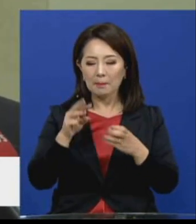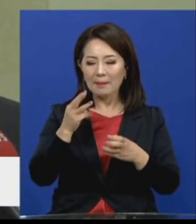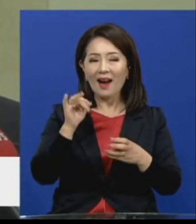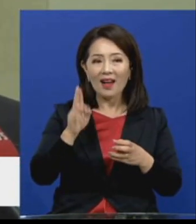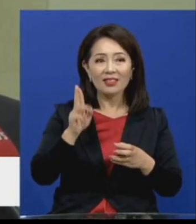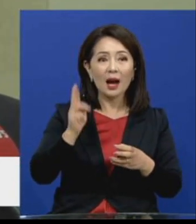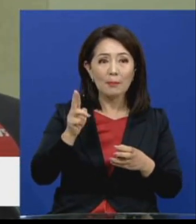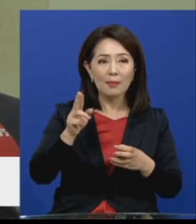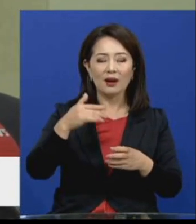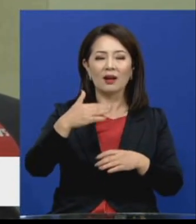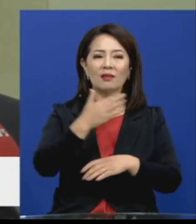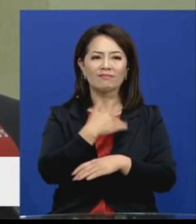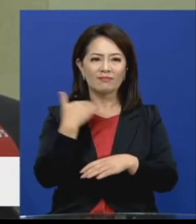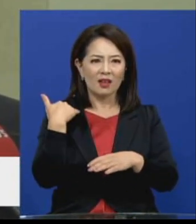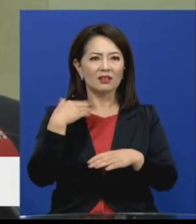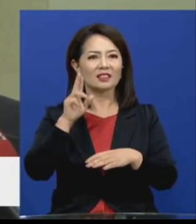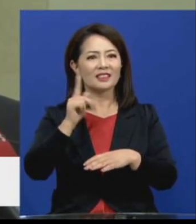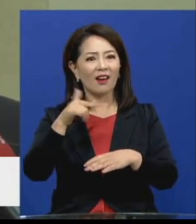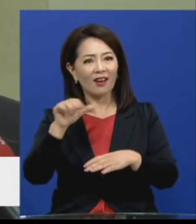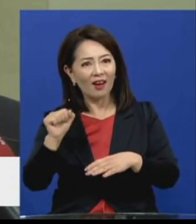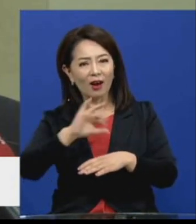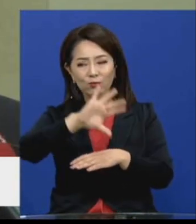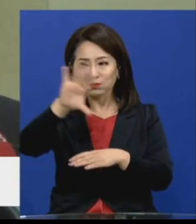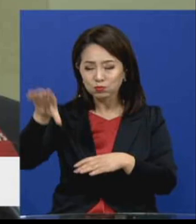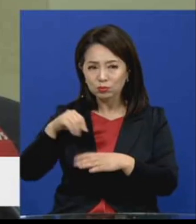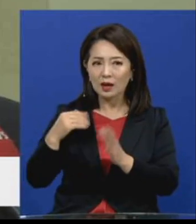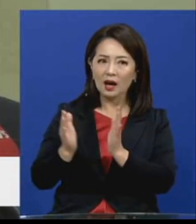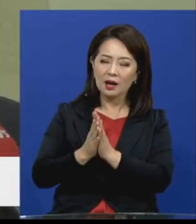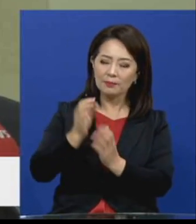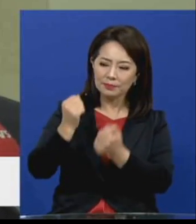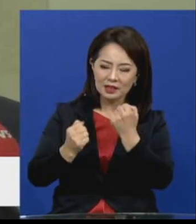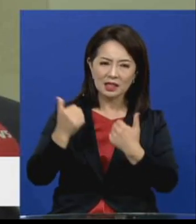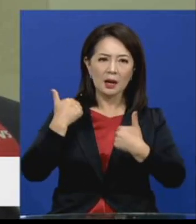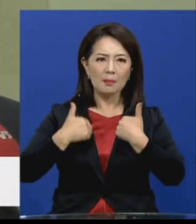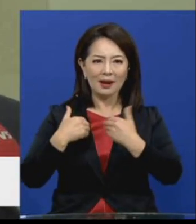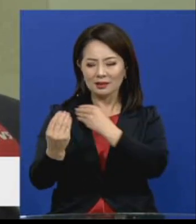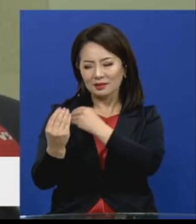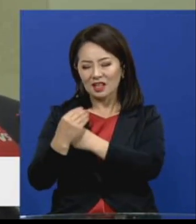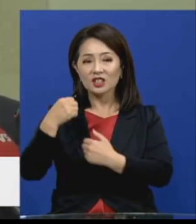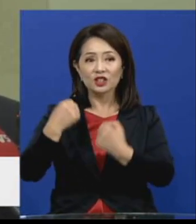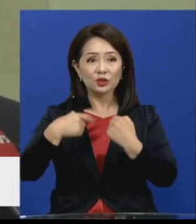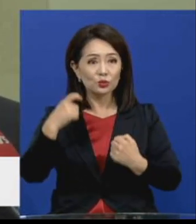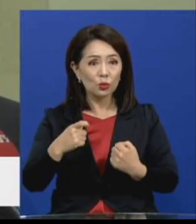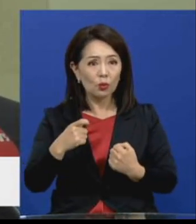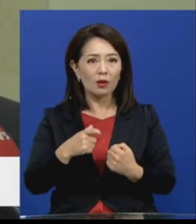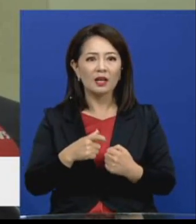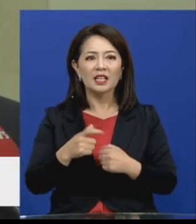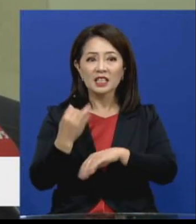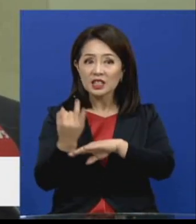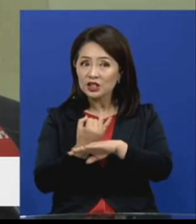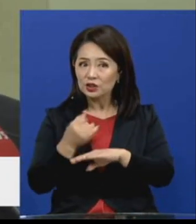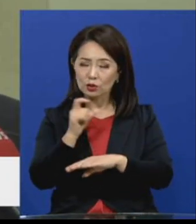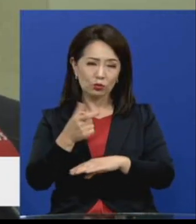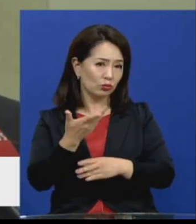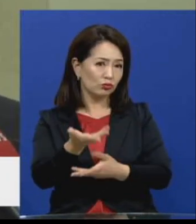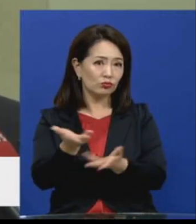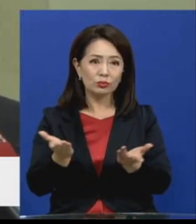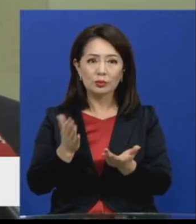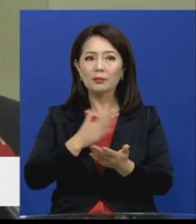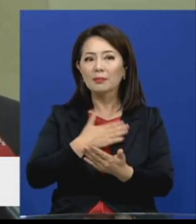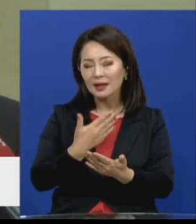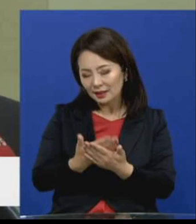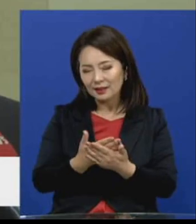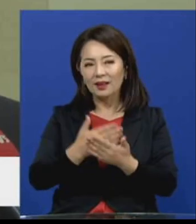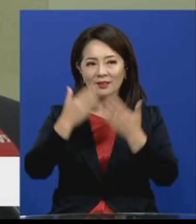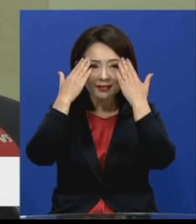компани захирга хамтран нисгчэд, багш нисгчэд, Алтан гарт инженерүүдтэй